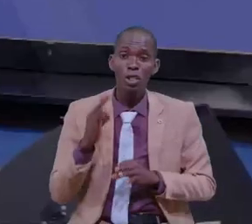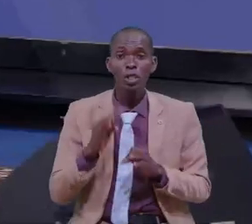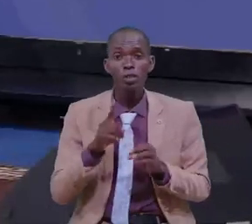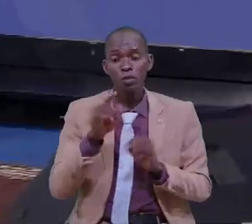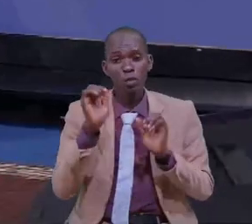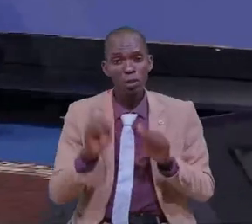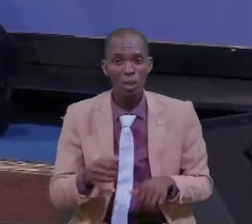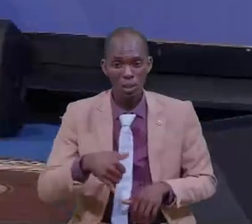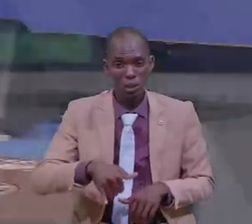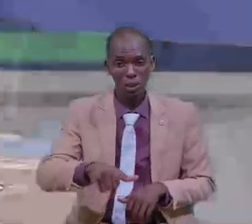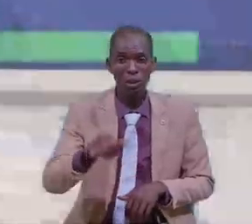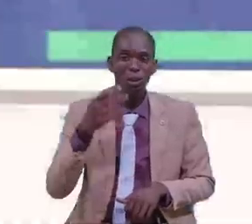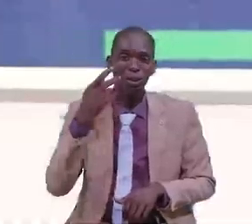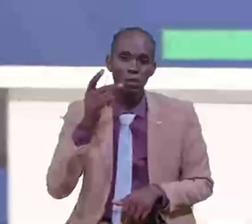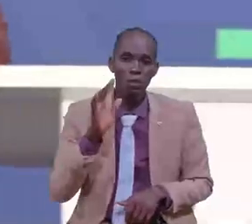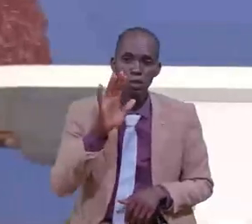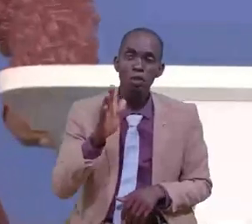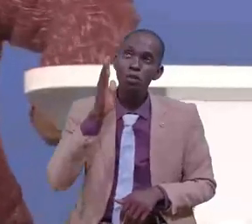toujours voir